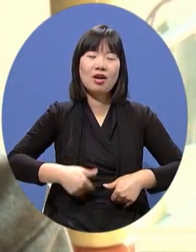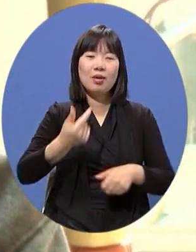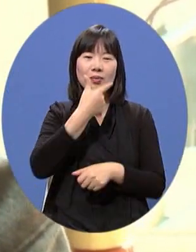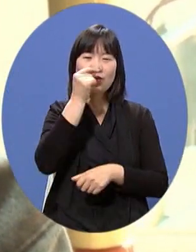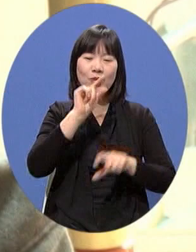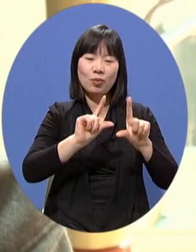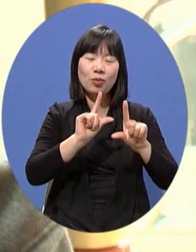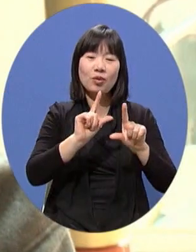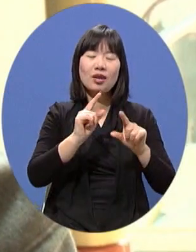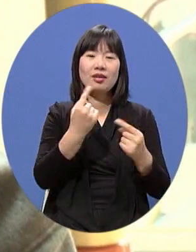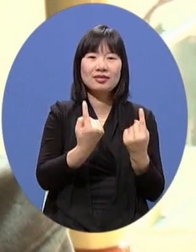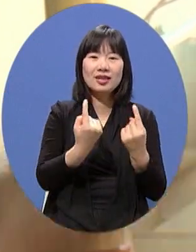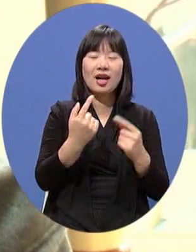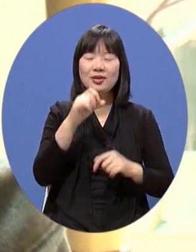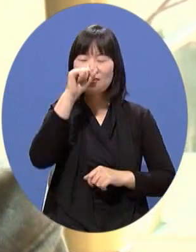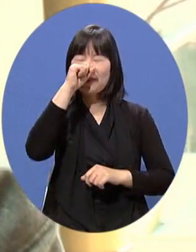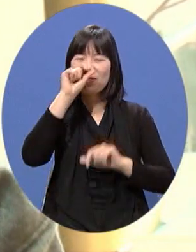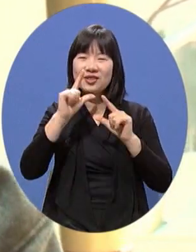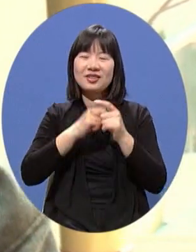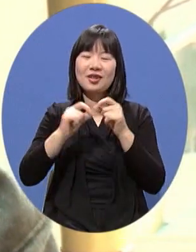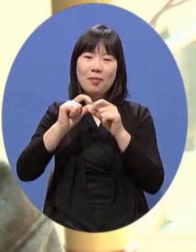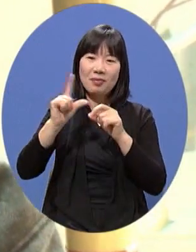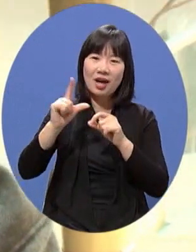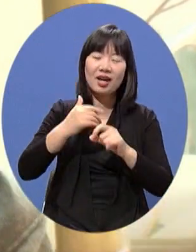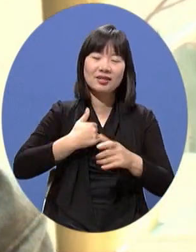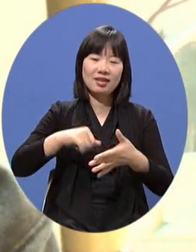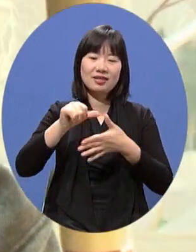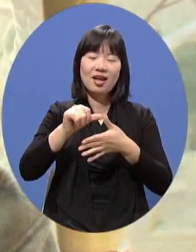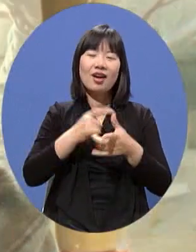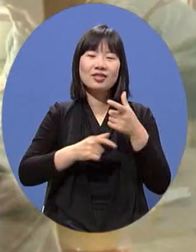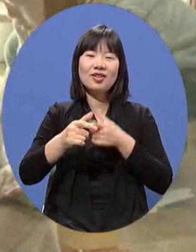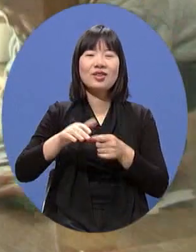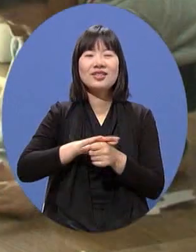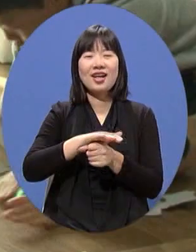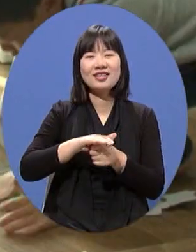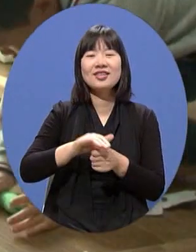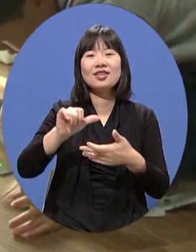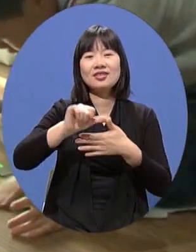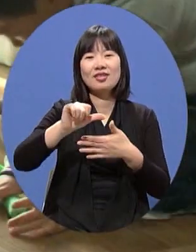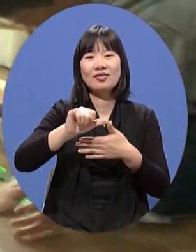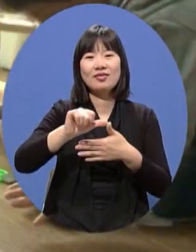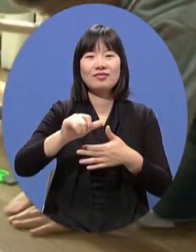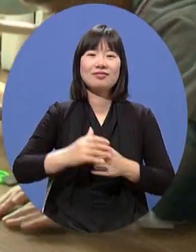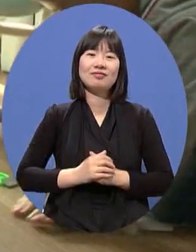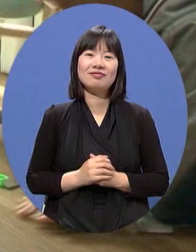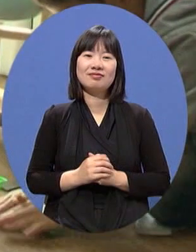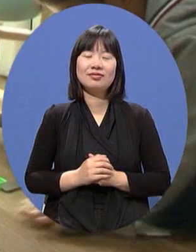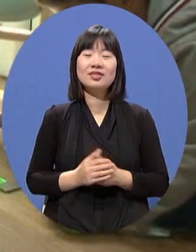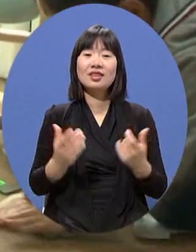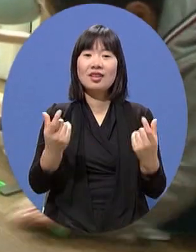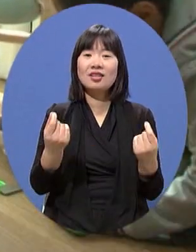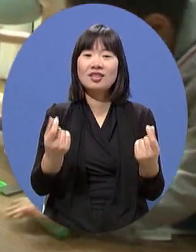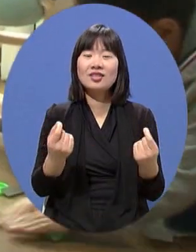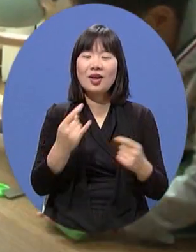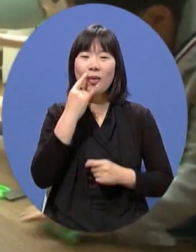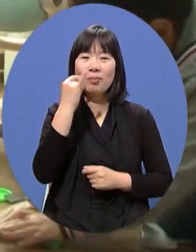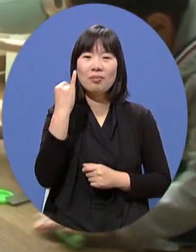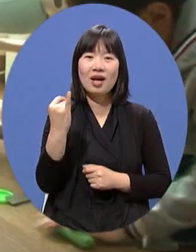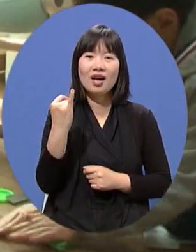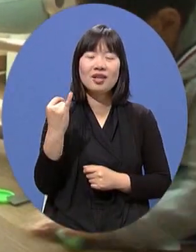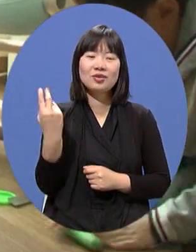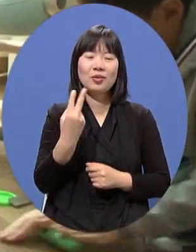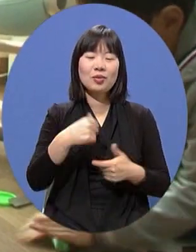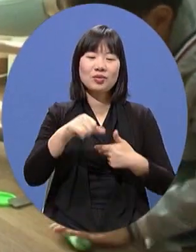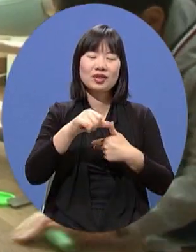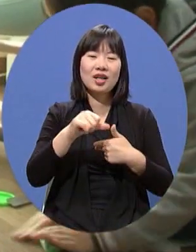단점보다 장점이 더 많은 내 아이. 그래서 더 사랑스러운 서진이. 이렇게 엄마와